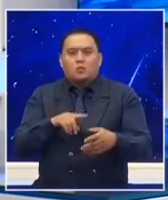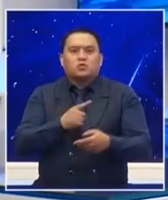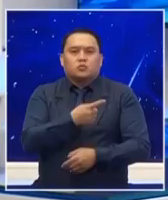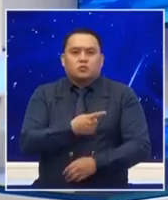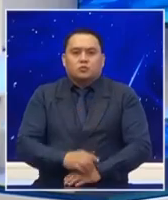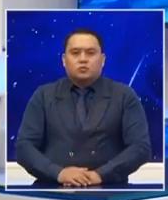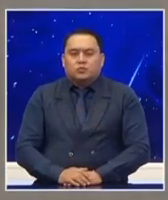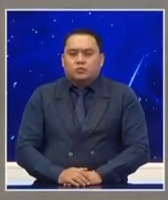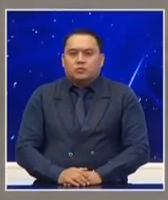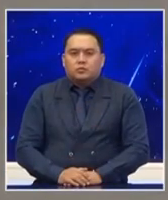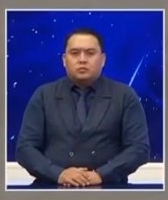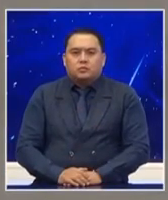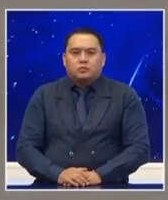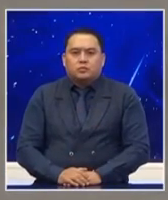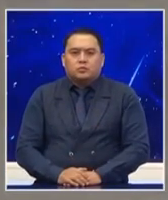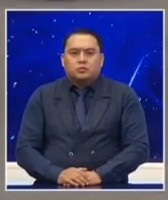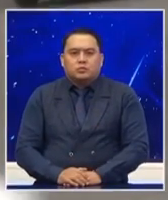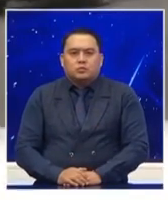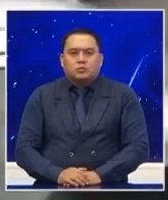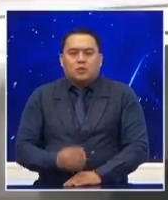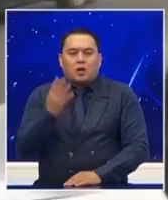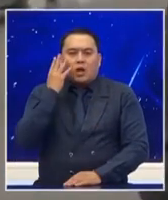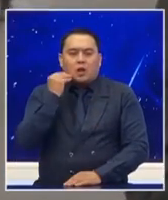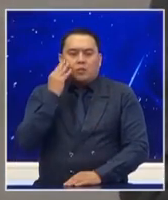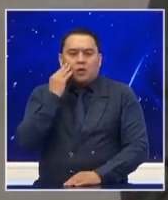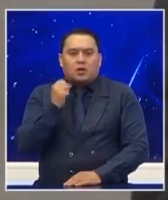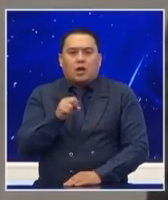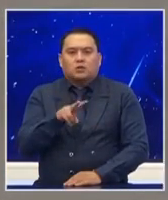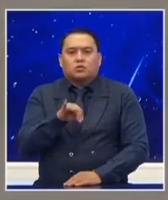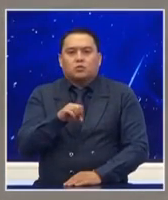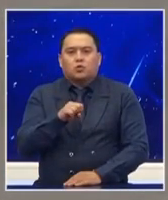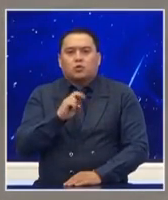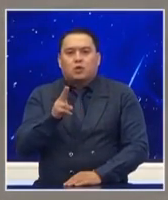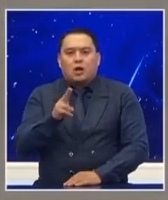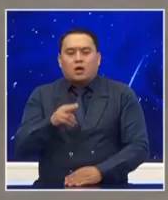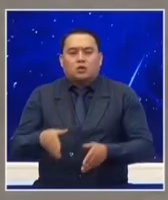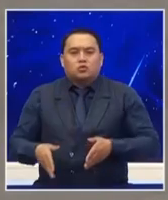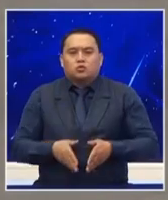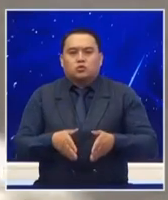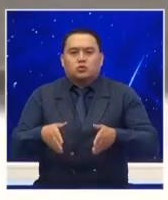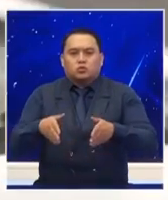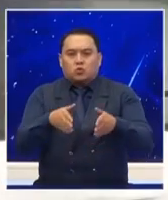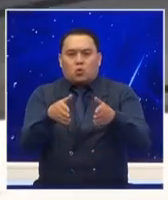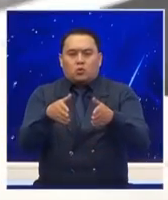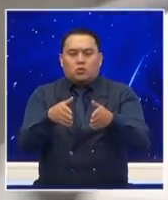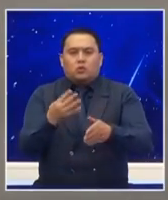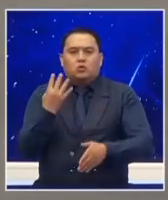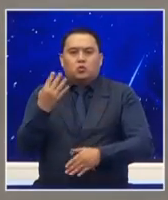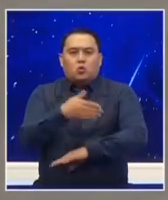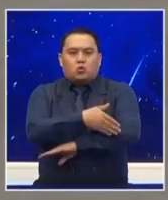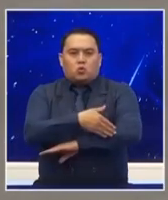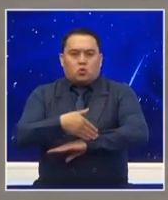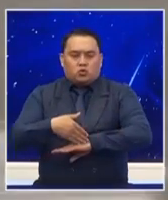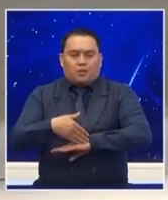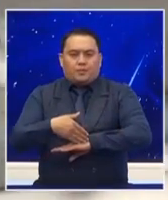тарқатсын. Бұл Алматы қаласынан Ашбұлақ ауылына кіреберістегі жолайрық, яғни төрт көшенің